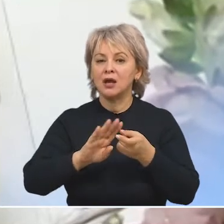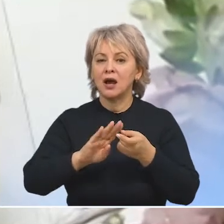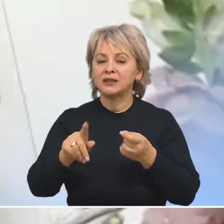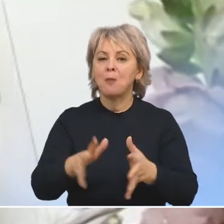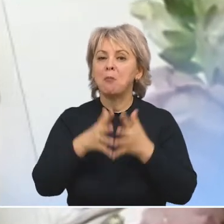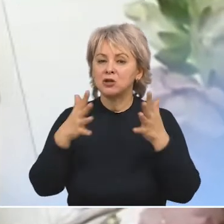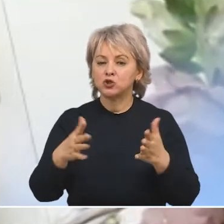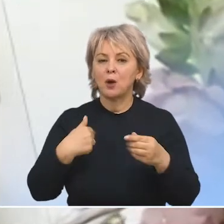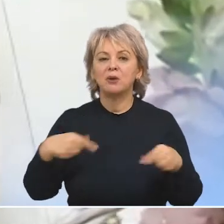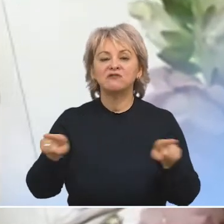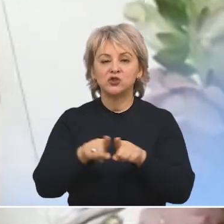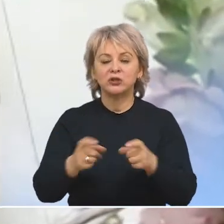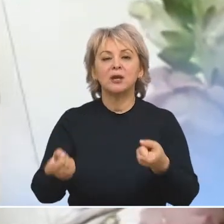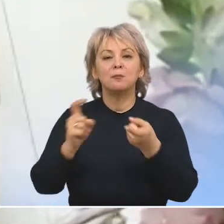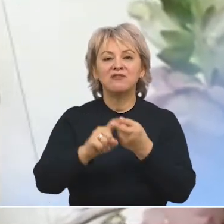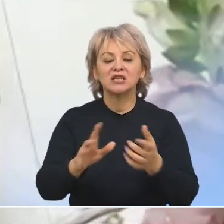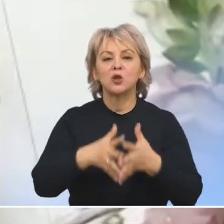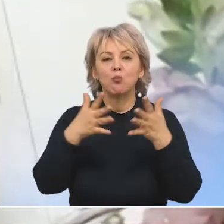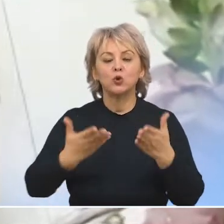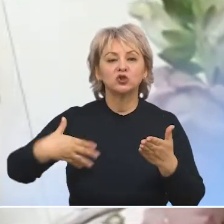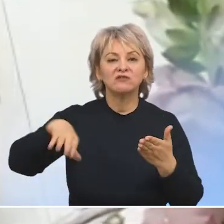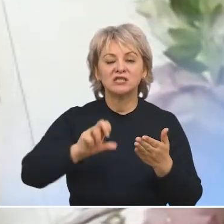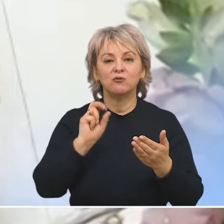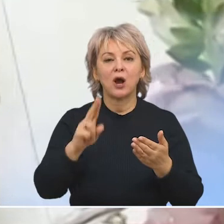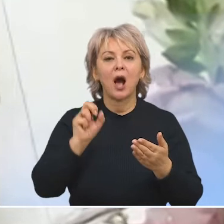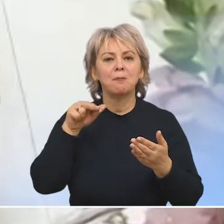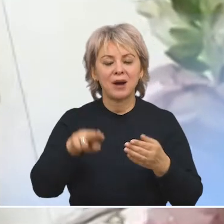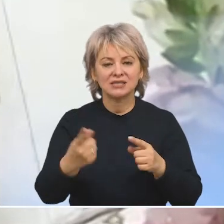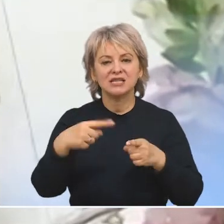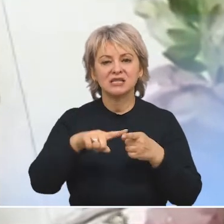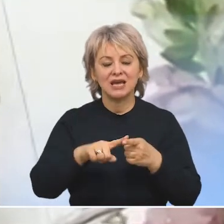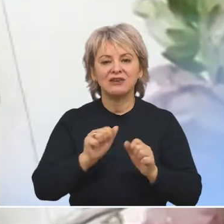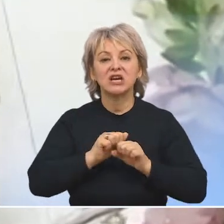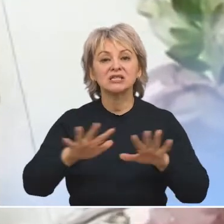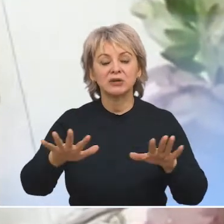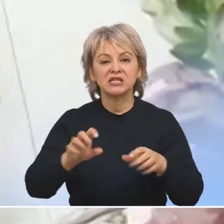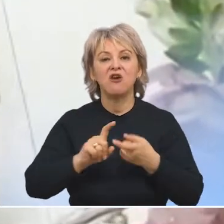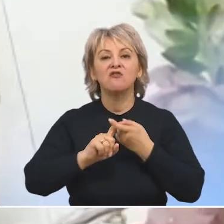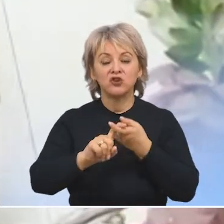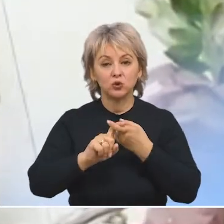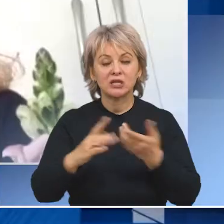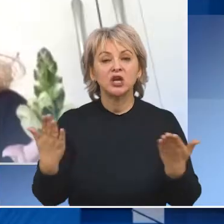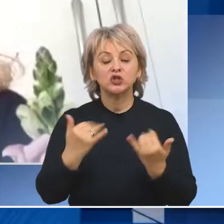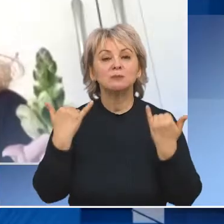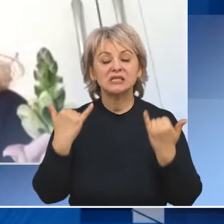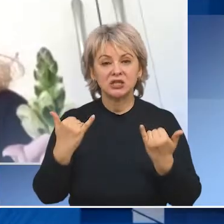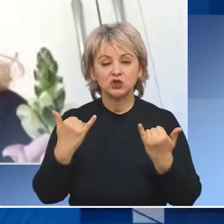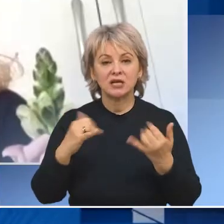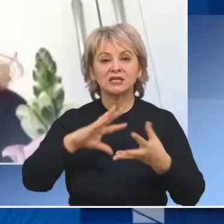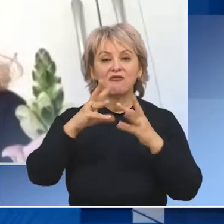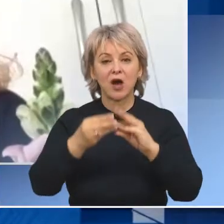очень утешительная. А мы все-таки привязаны больше всего к опасности вот этого распространения вируса. Чем